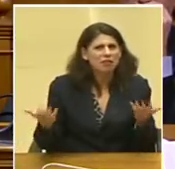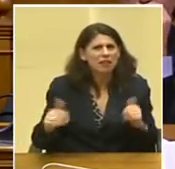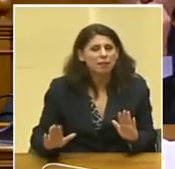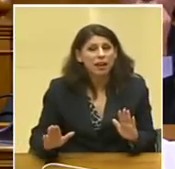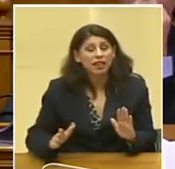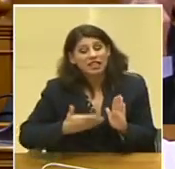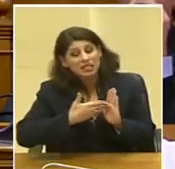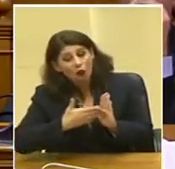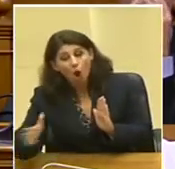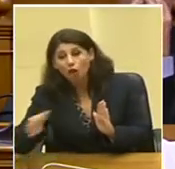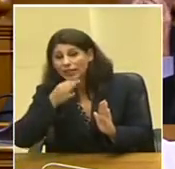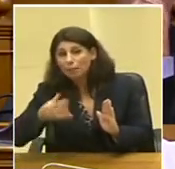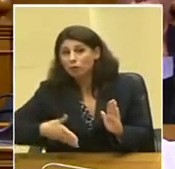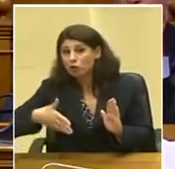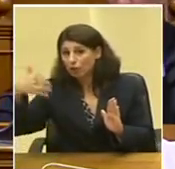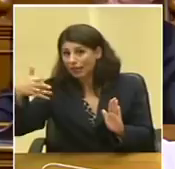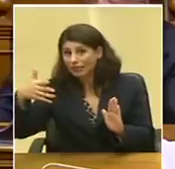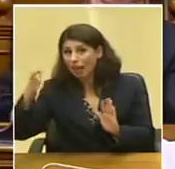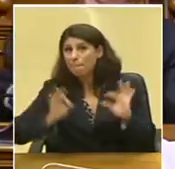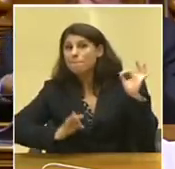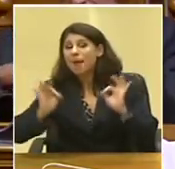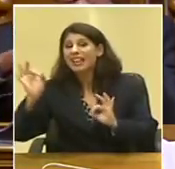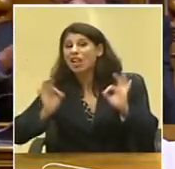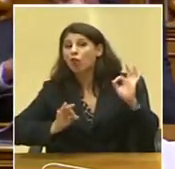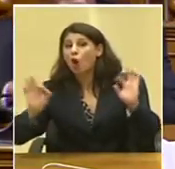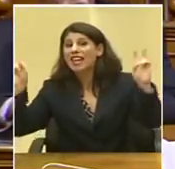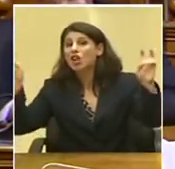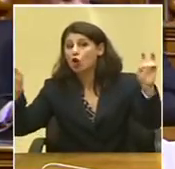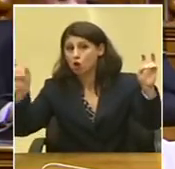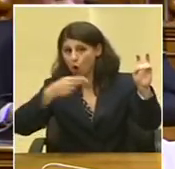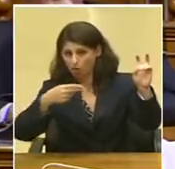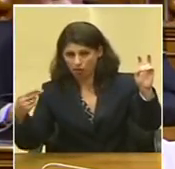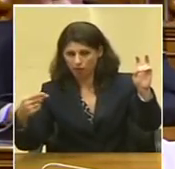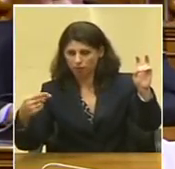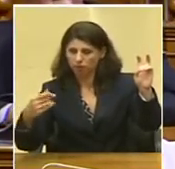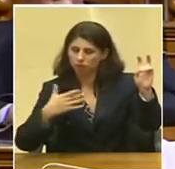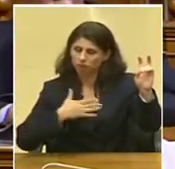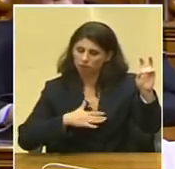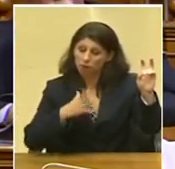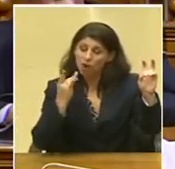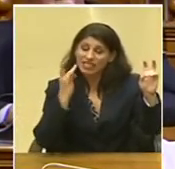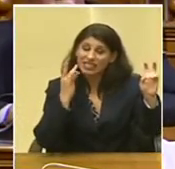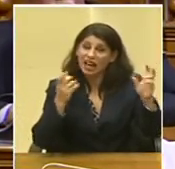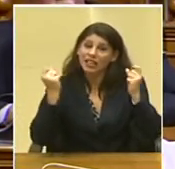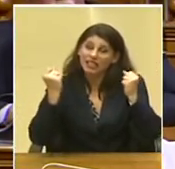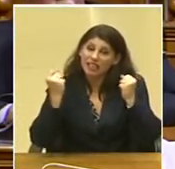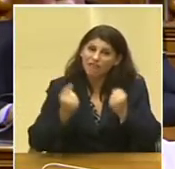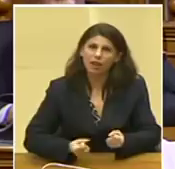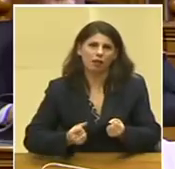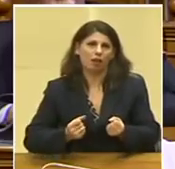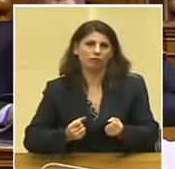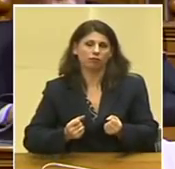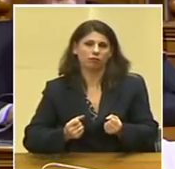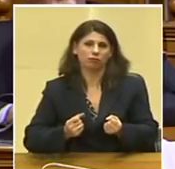Θέλω να ξεκαθαρίσω ορισμένα πράγματα όμως, πριν αναφερθώ σε κάποια πολύ σκληρά και βαριά τα οποία είπε.